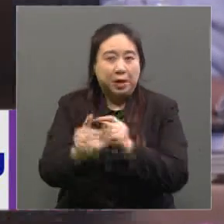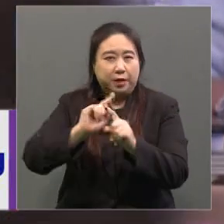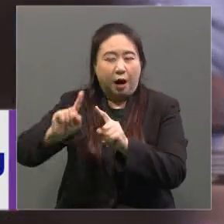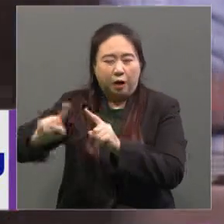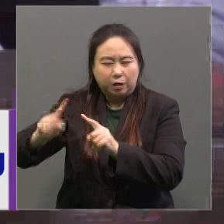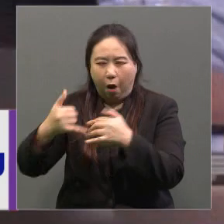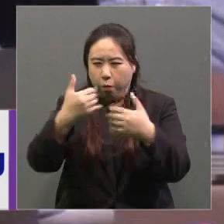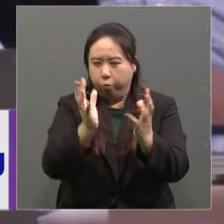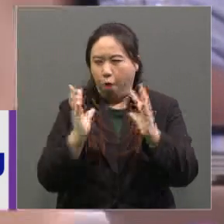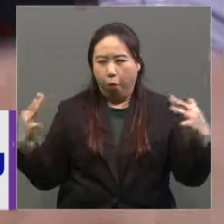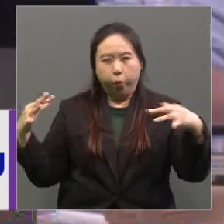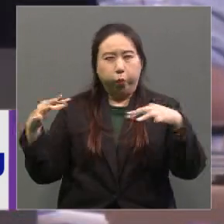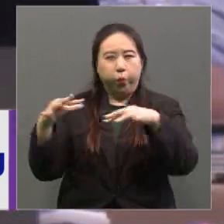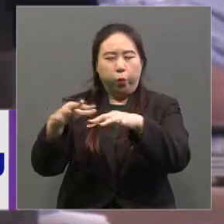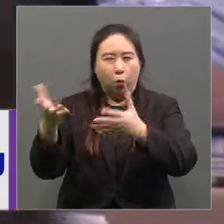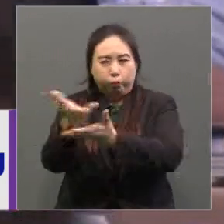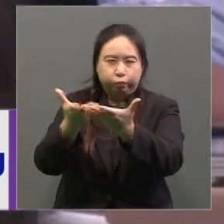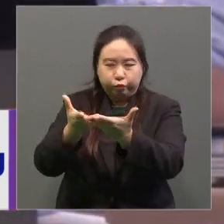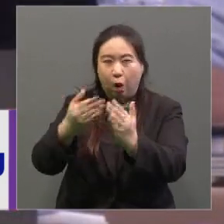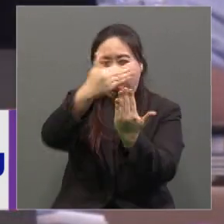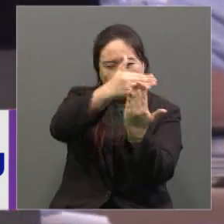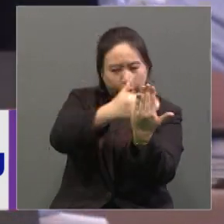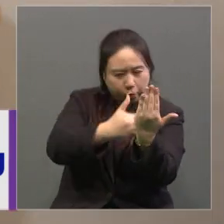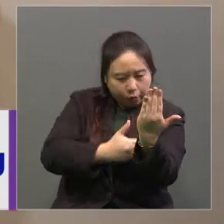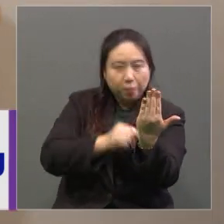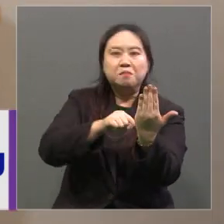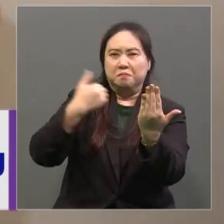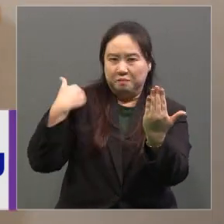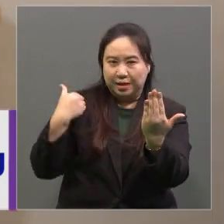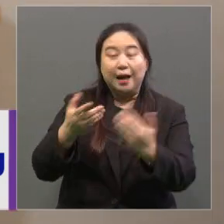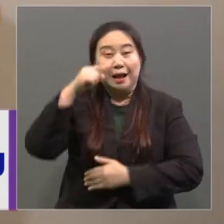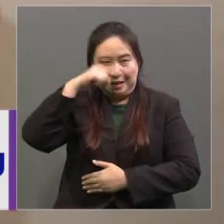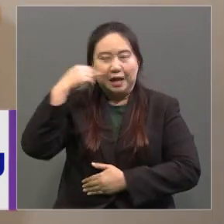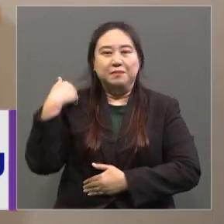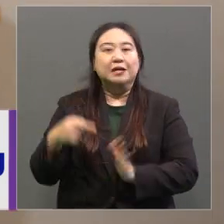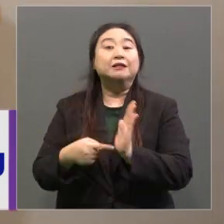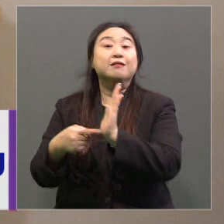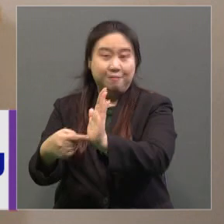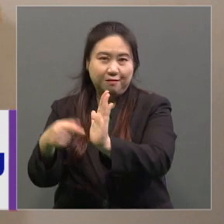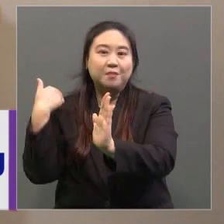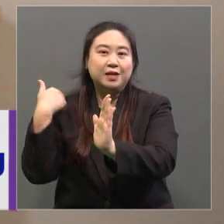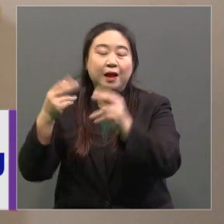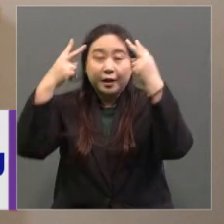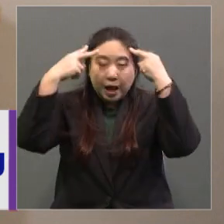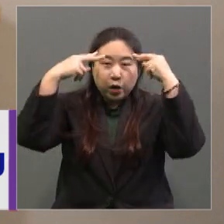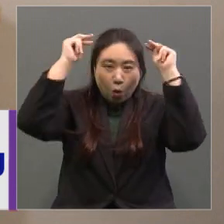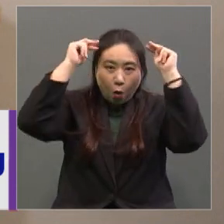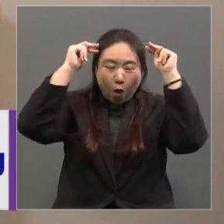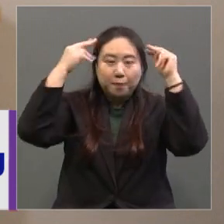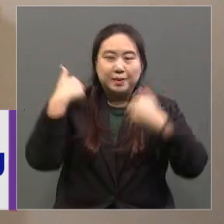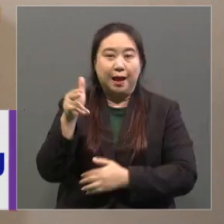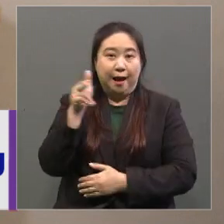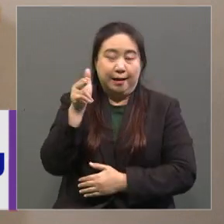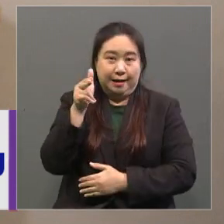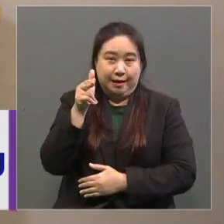รายการนะคะที่เข้าสู่การพิจารณาในวันนี้ไทยเราเองก็มีการนำเสนอนายกรัฐมนตรีเองก็มีการอัด